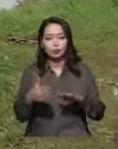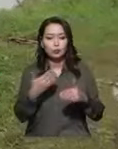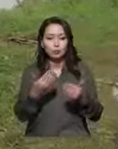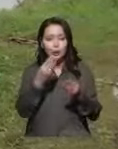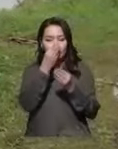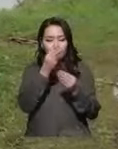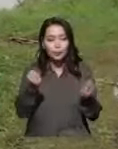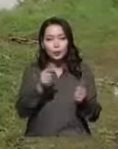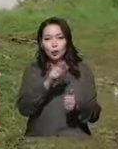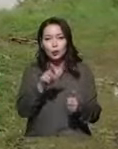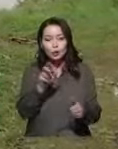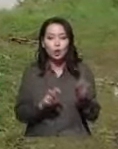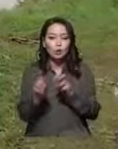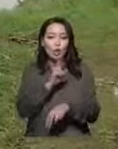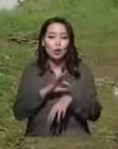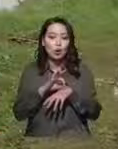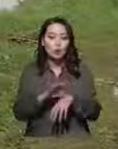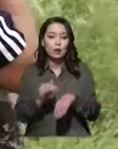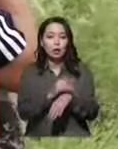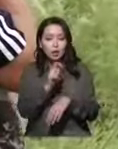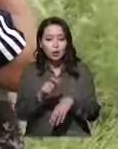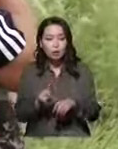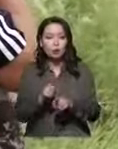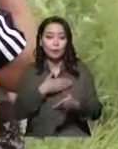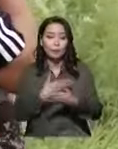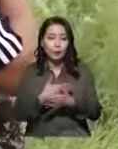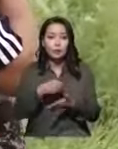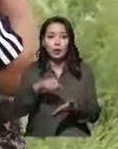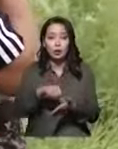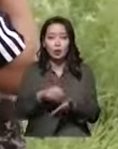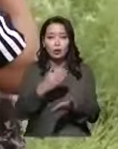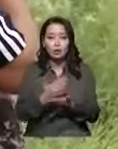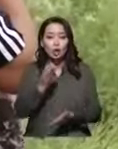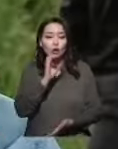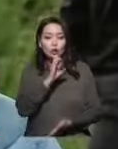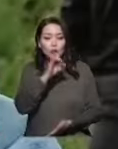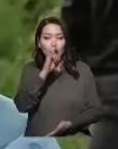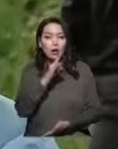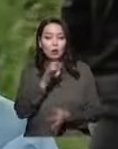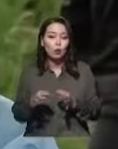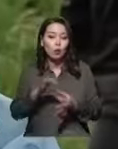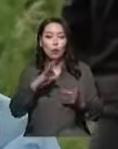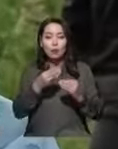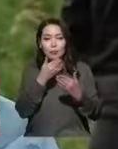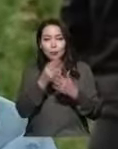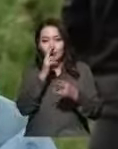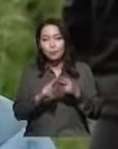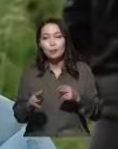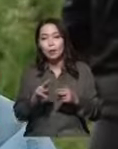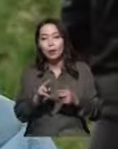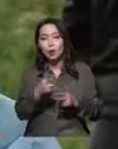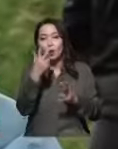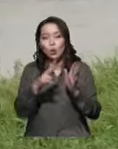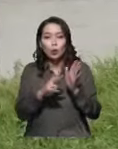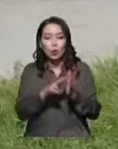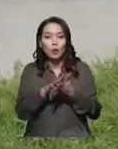Із-түссіз жоғалғандарды іздеу жұмыстарына еріктілер де белсенді атсалысады. Мәселен, солтүстік Қазақстан облысы бойынша жақындарын жоғалтқандардан 38